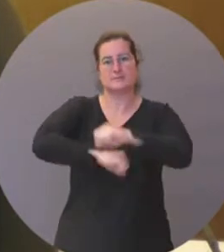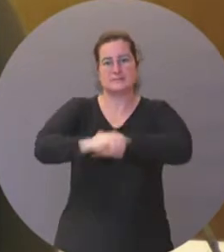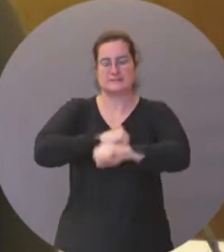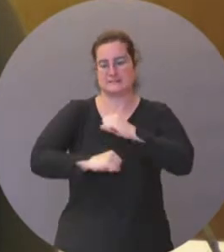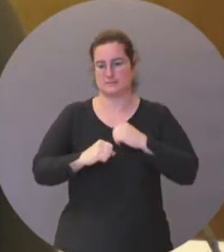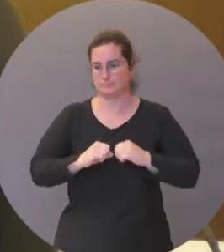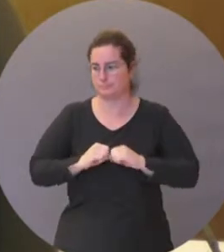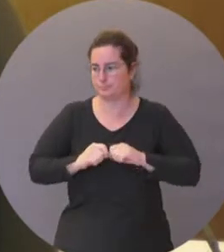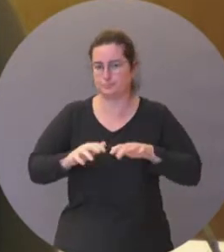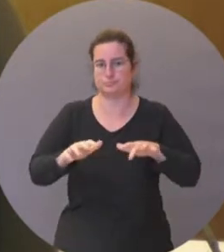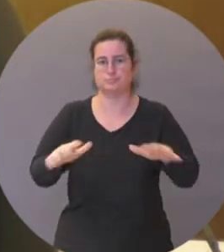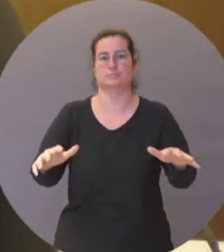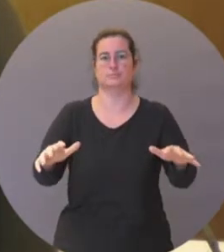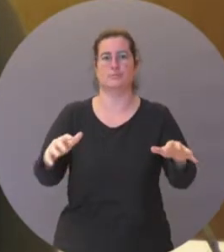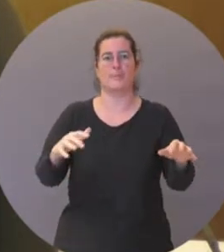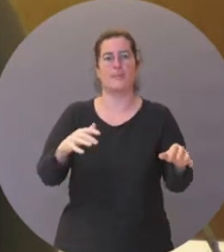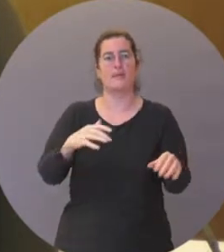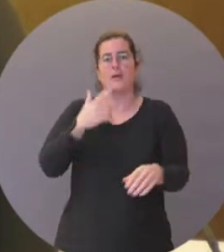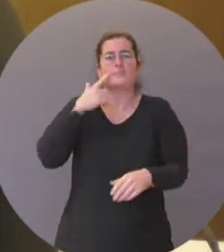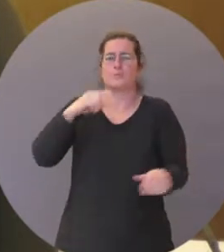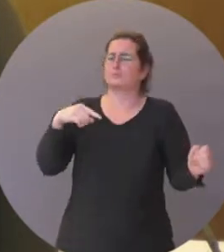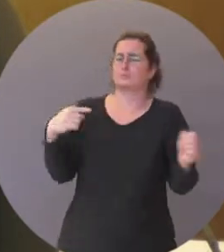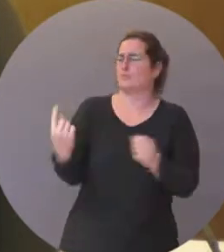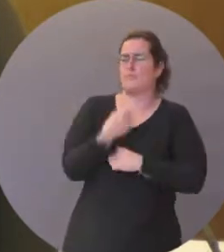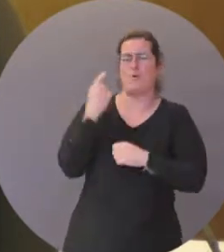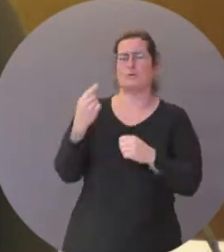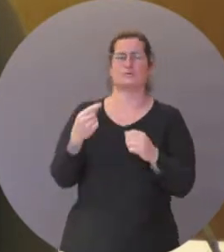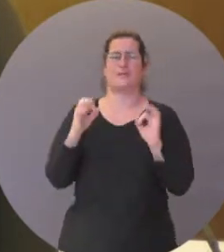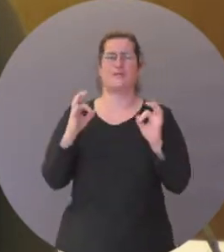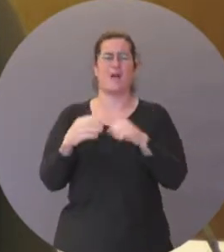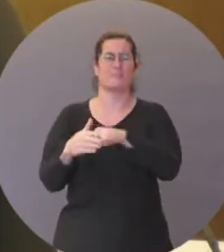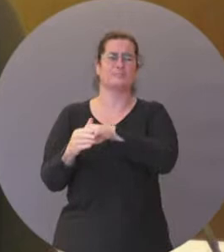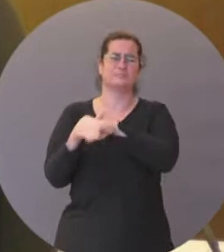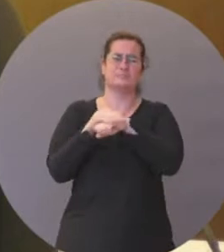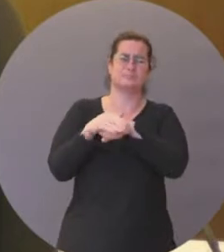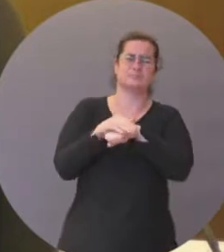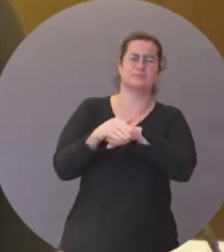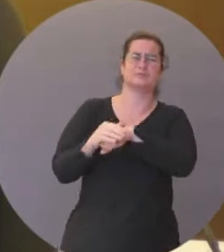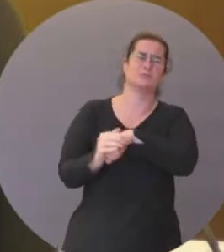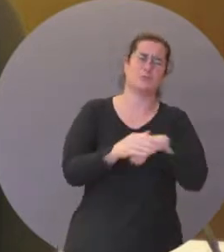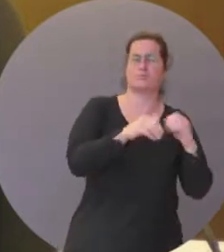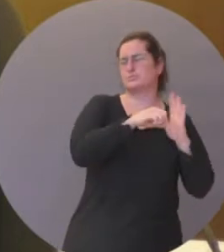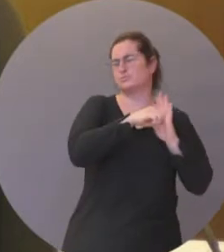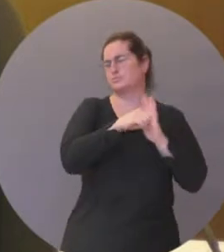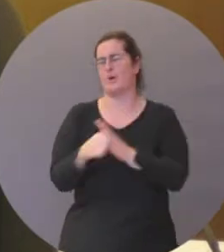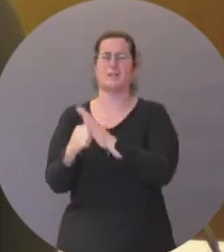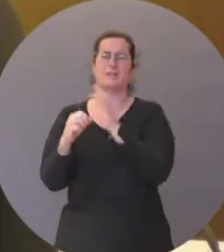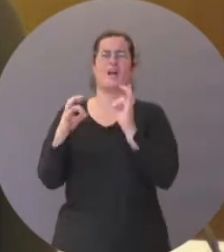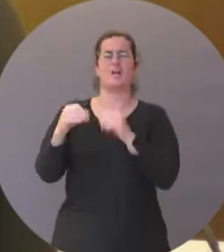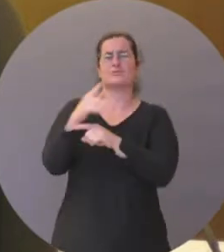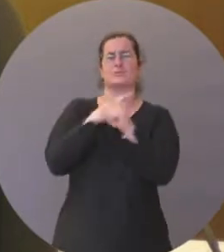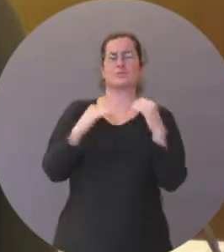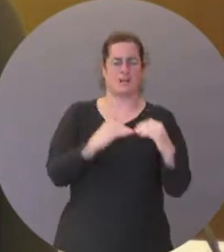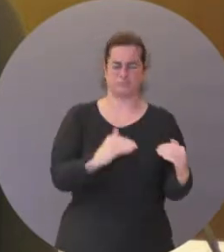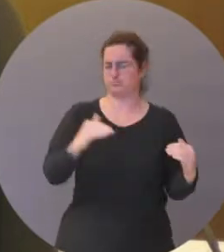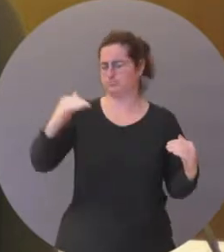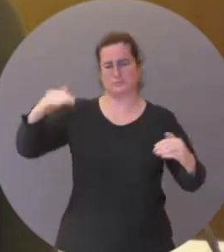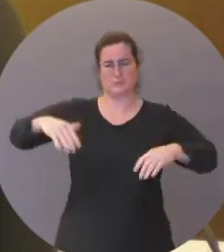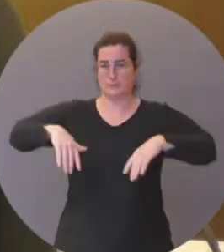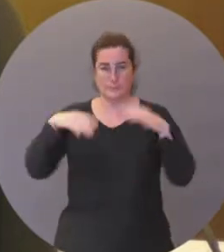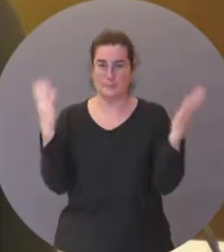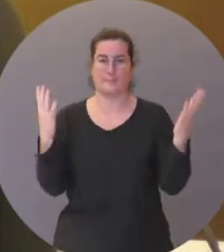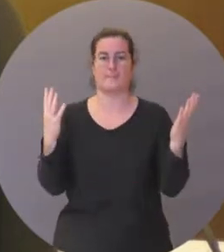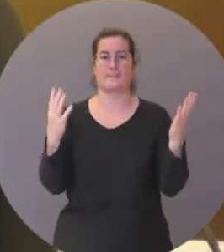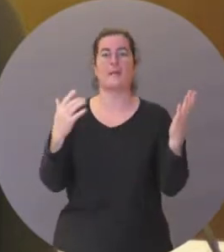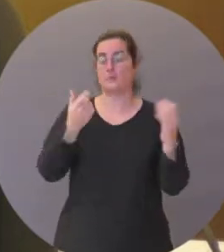l'ensemble des populations quel que soit le bord politique et quel que soit les classes sociales donc nous soutenons les